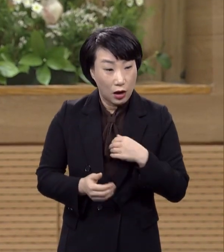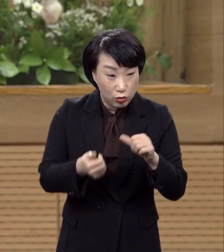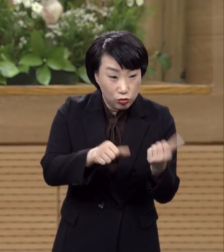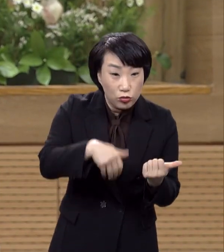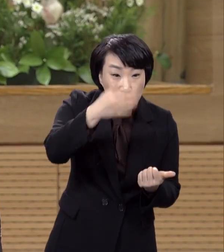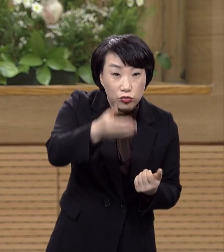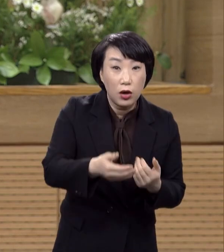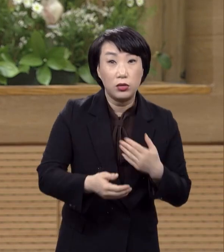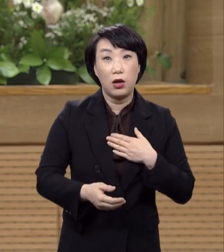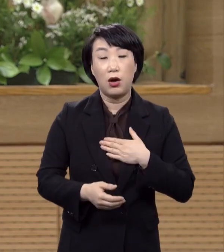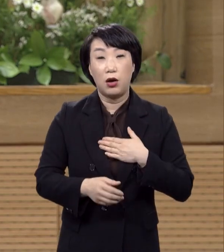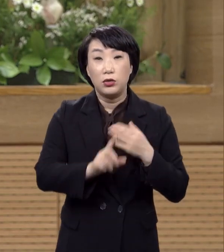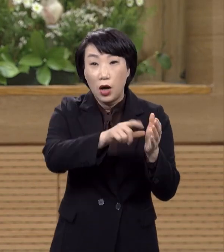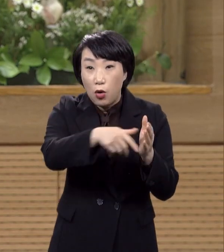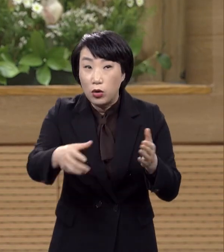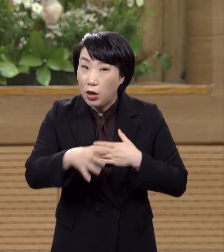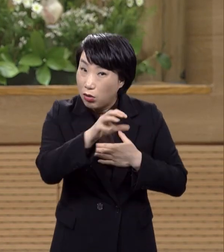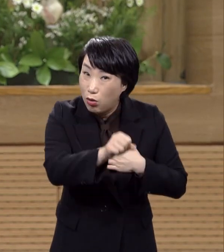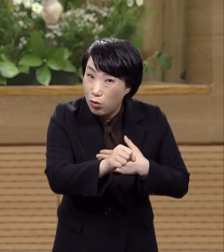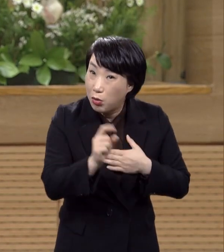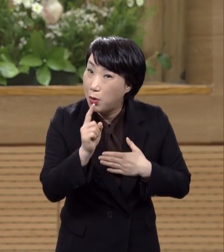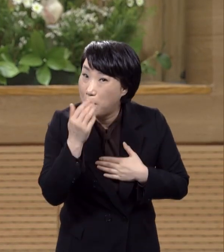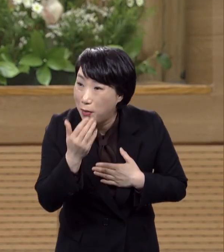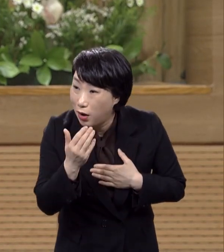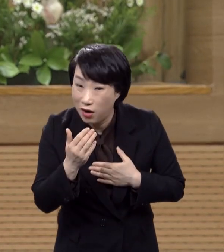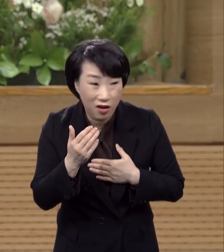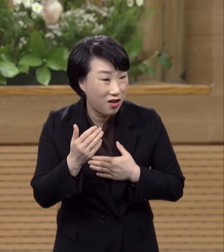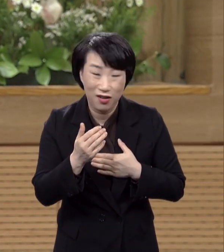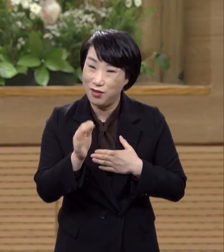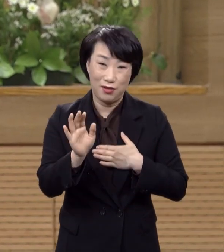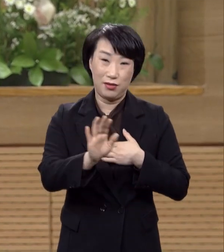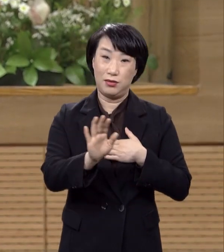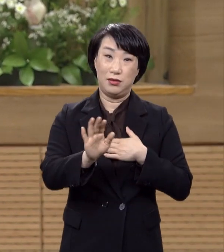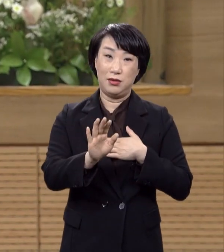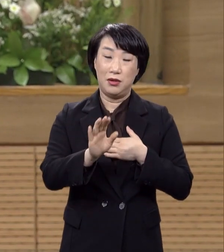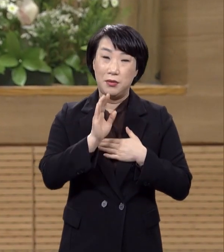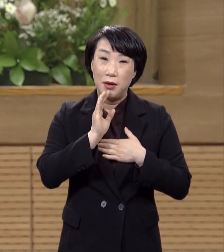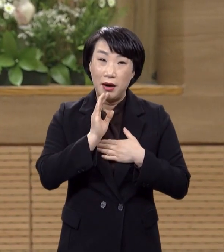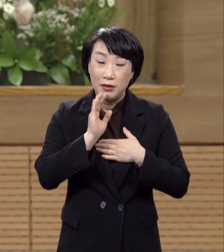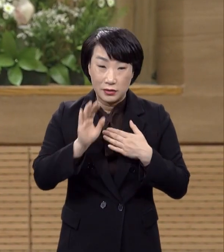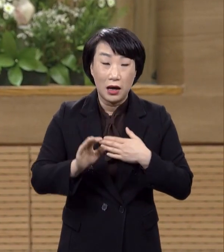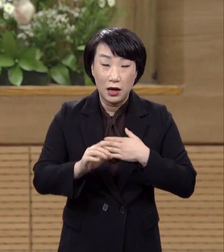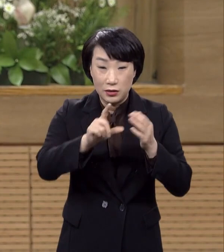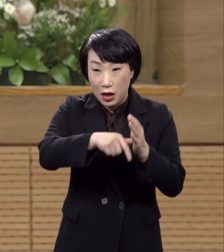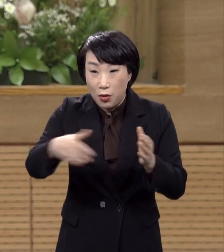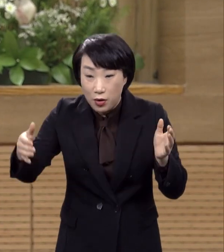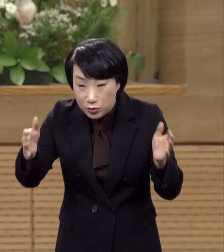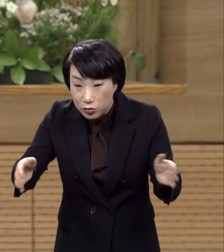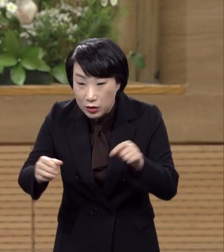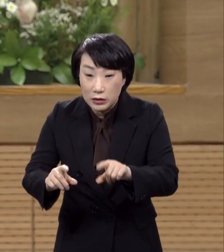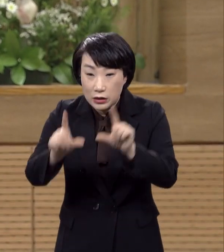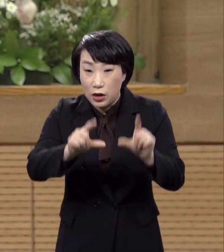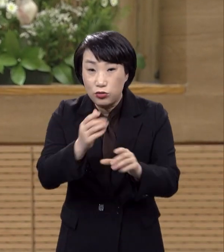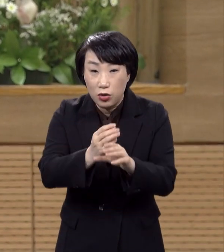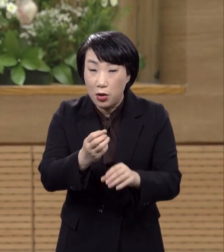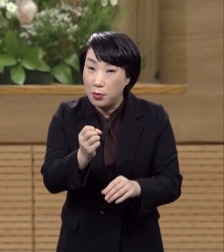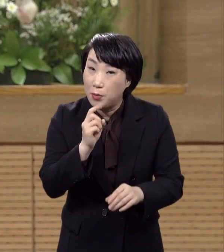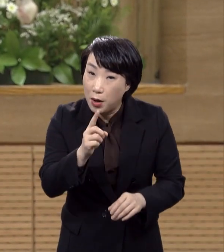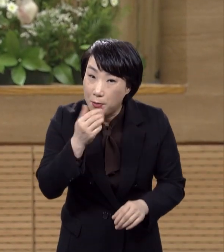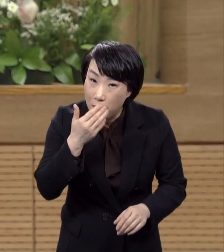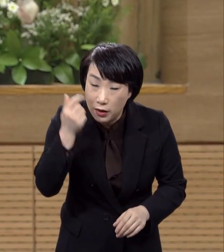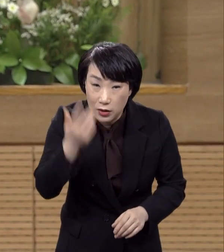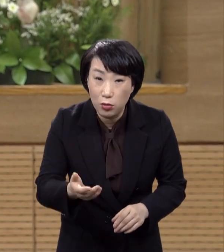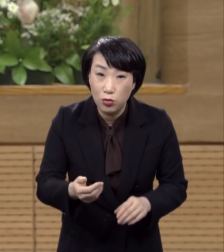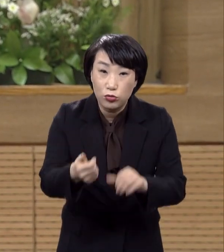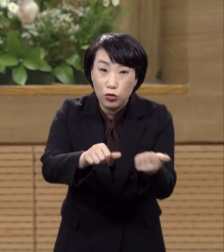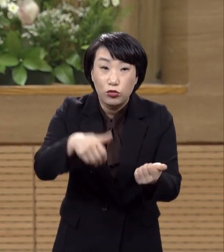죽은 다음에도 세월이 내 거라고 말하고 있어요. 내가 세월 속에 살고 있다고 말하겠습니까? 내가 육신이 끝난